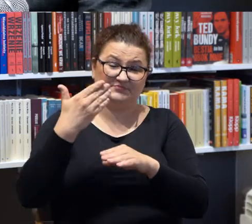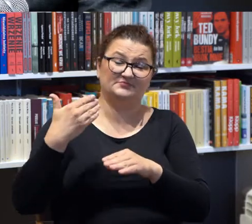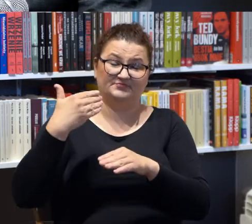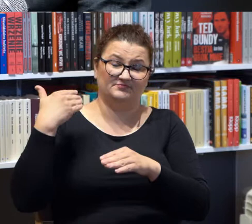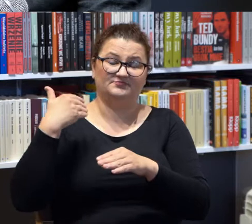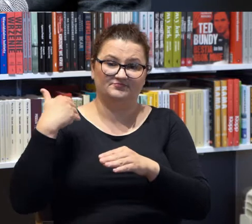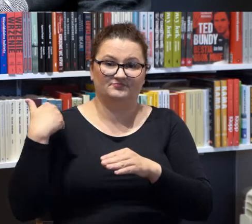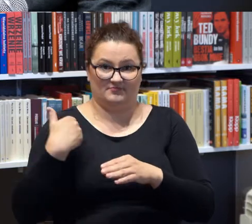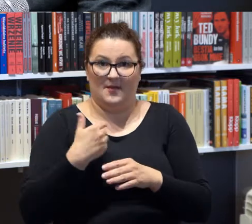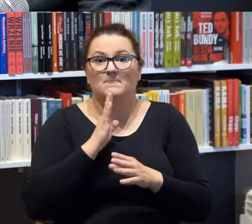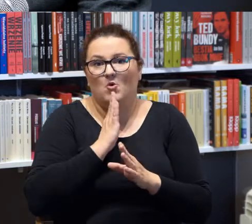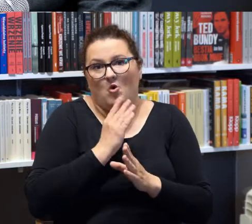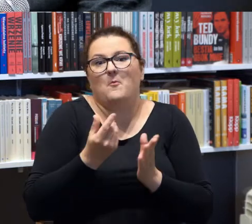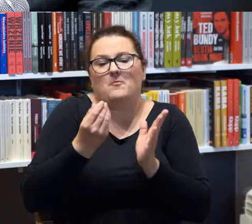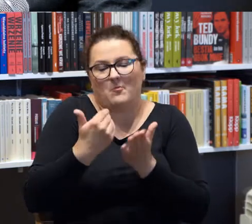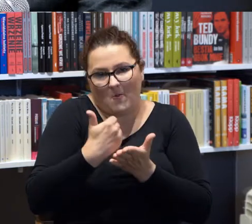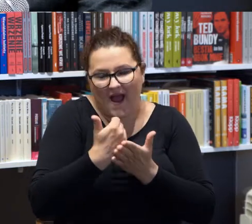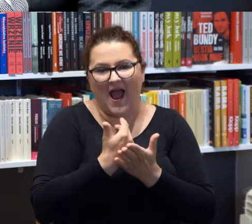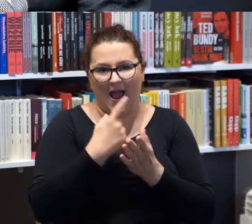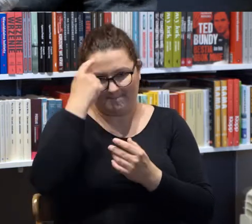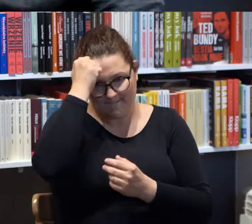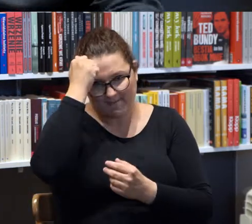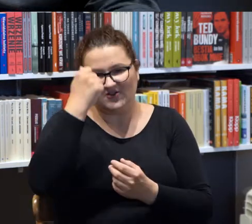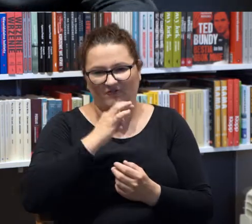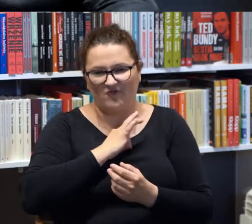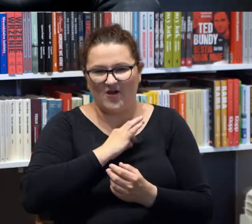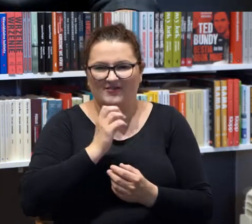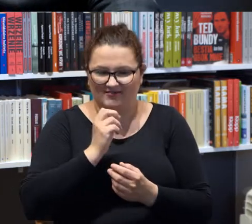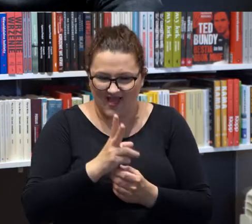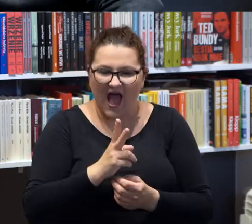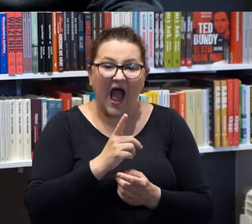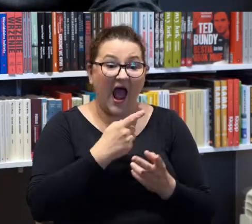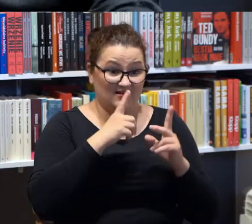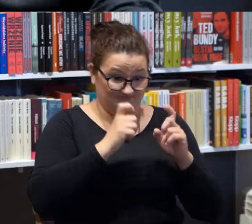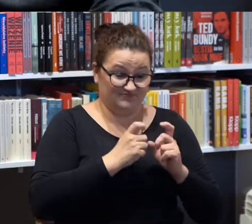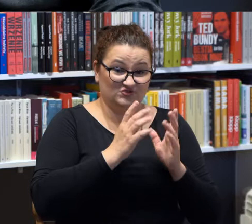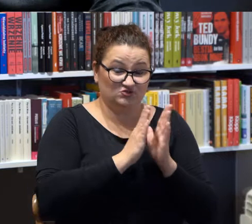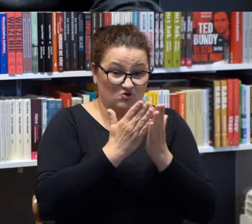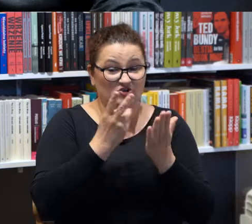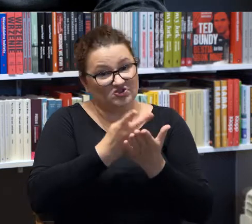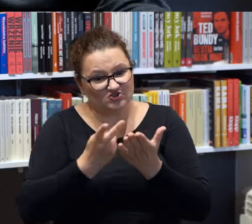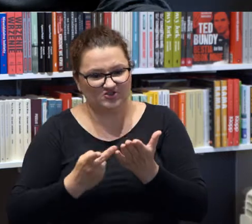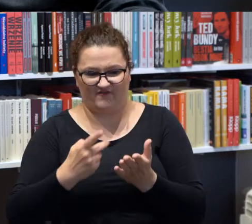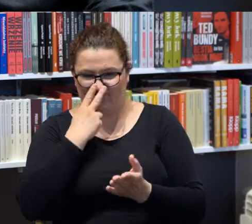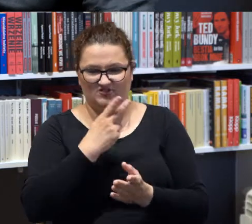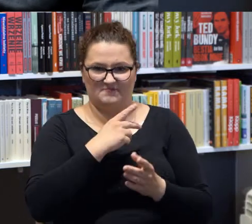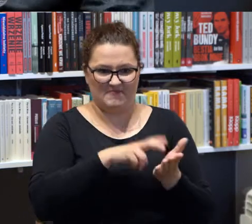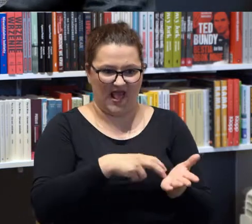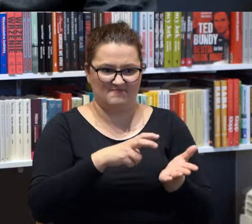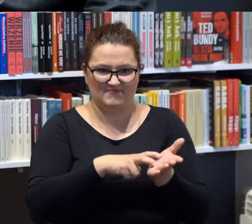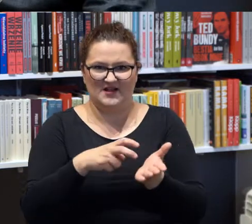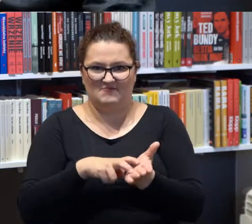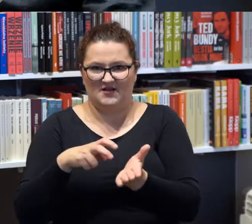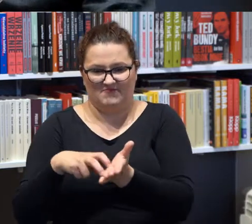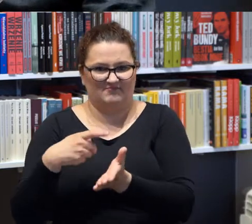moją pamięć, tak? Ale szybko, jak się zaczyna czytać tę książkę, to widać, że ona jest bardziej złożona z luk, i bardziej z